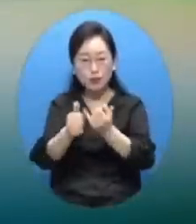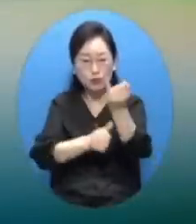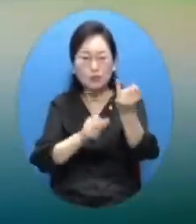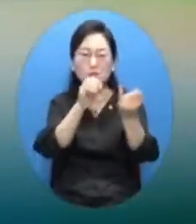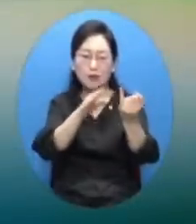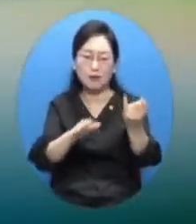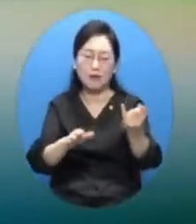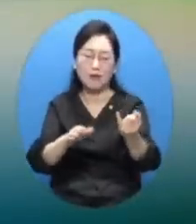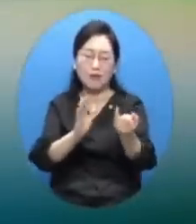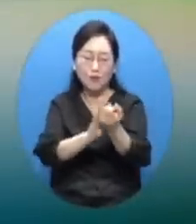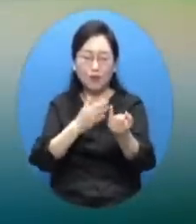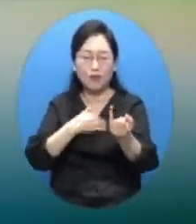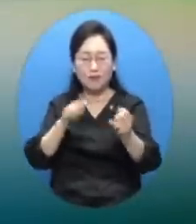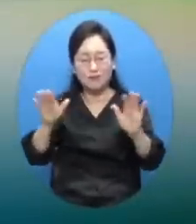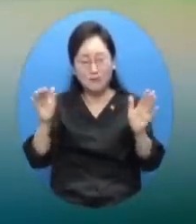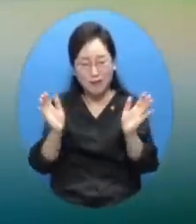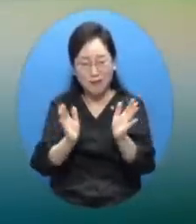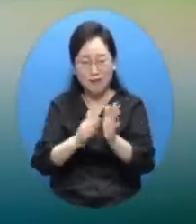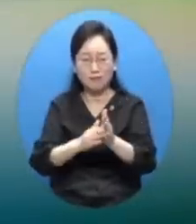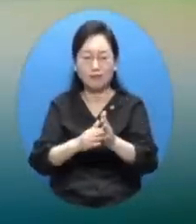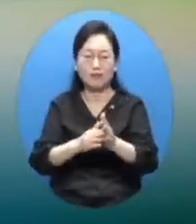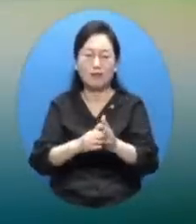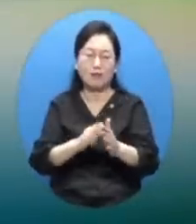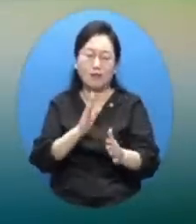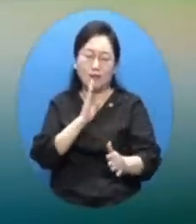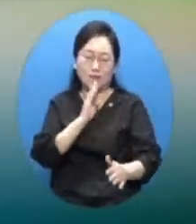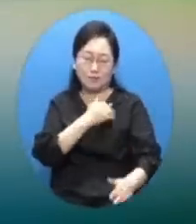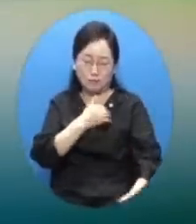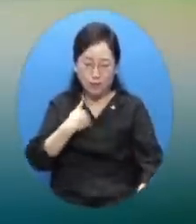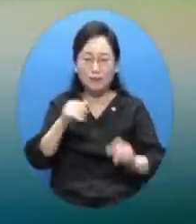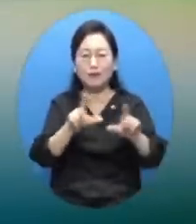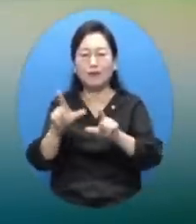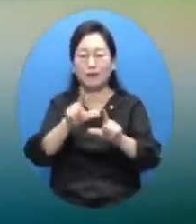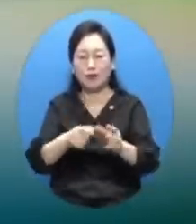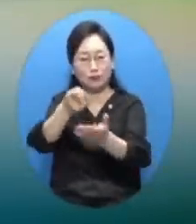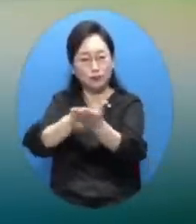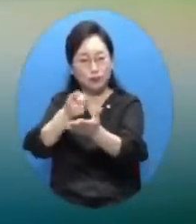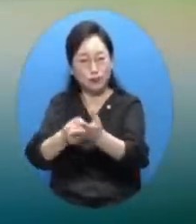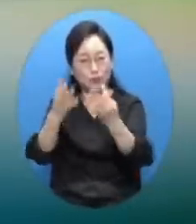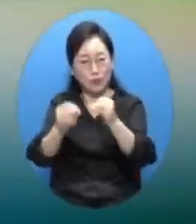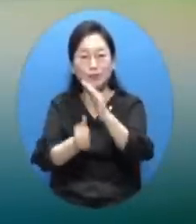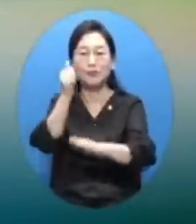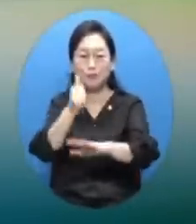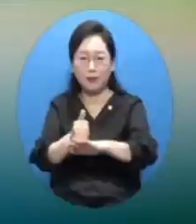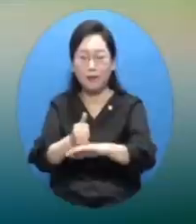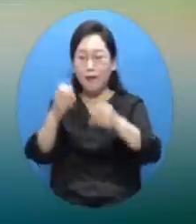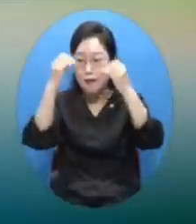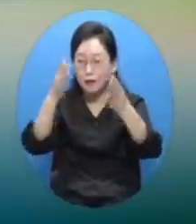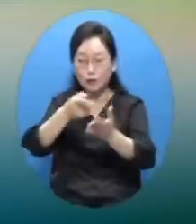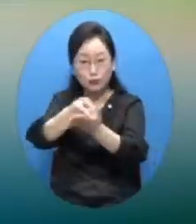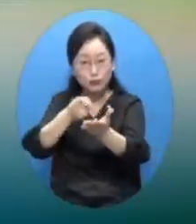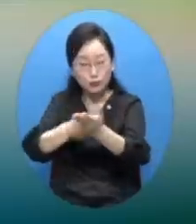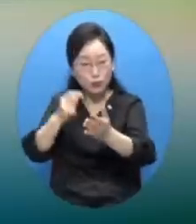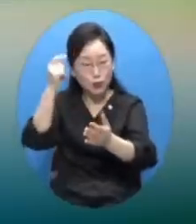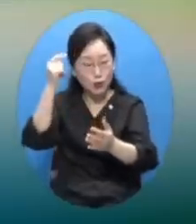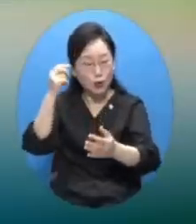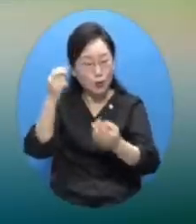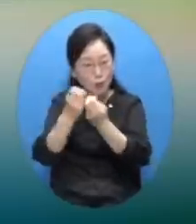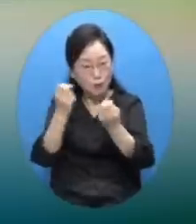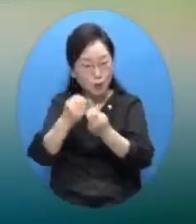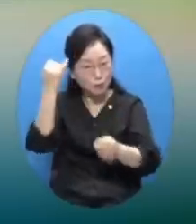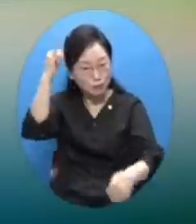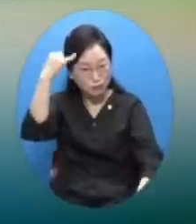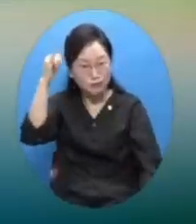없이 살았다. 수많은 환자를 수술해서 잘 됐고 여러 가지 새로운 수술 방법도 좋았고 하고